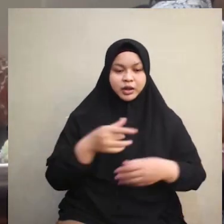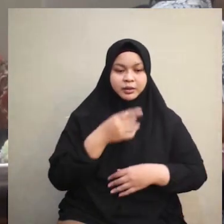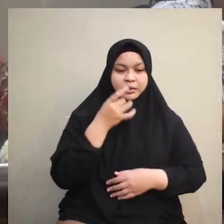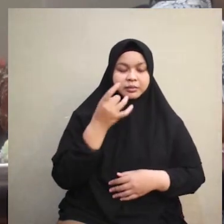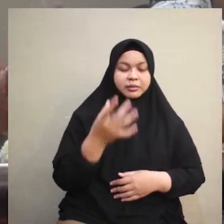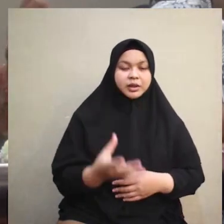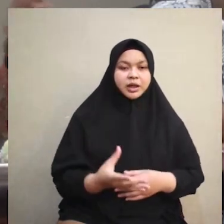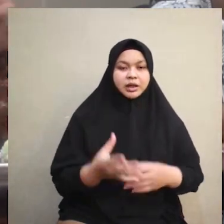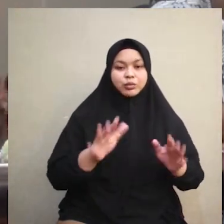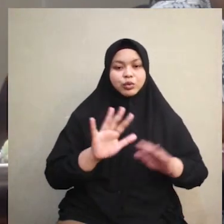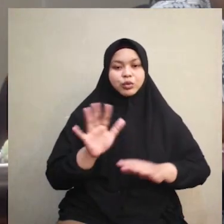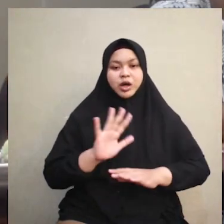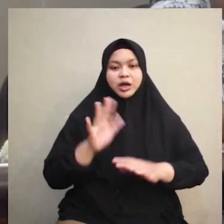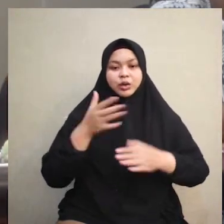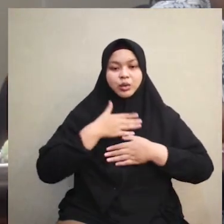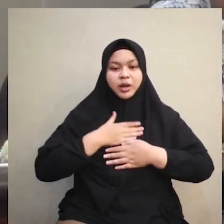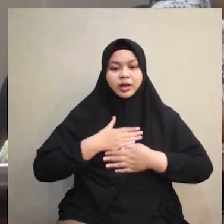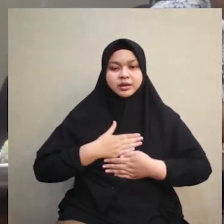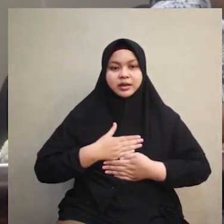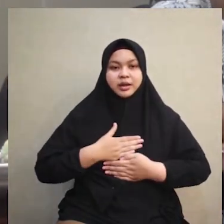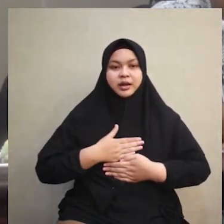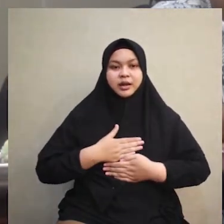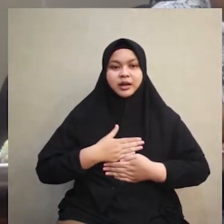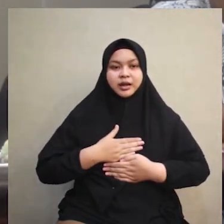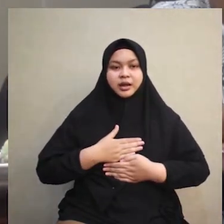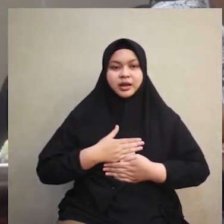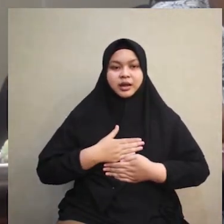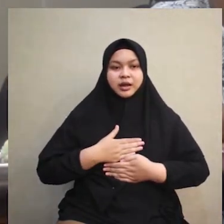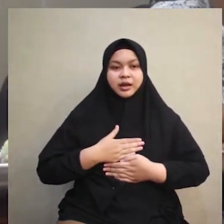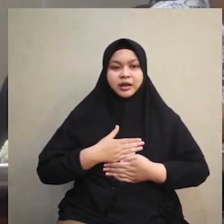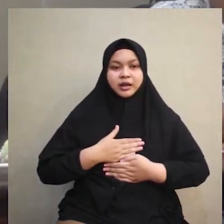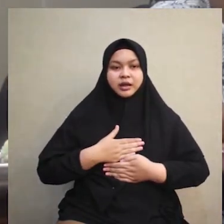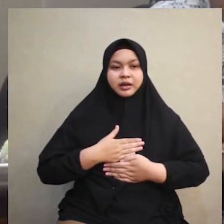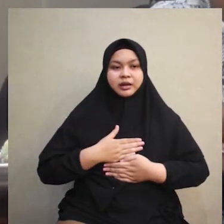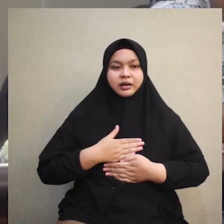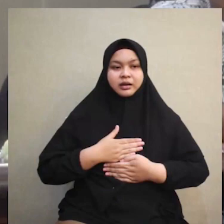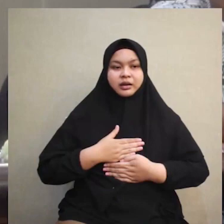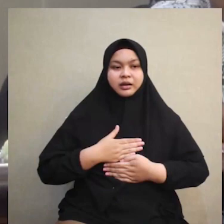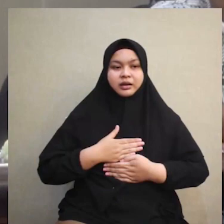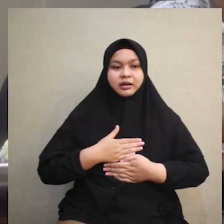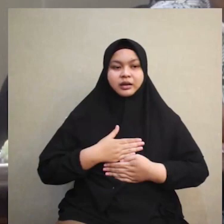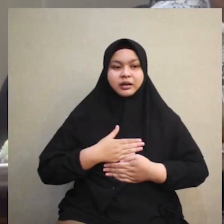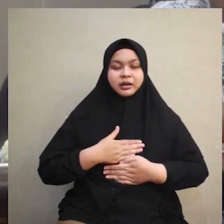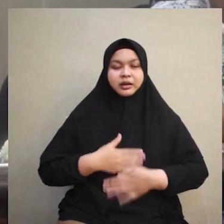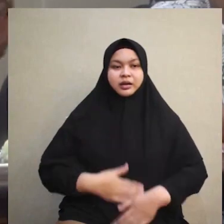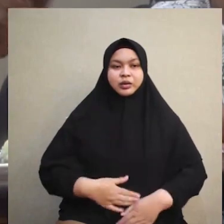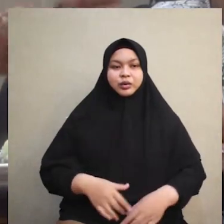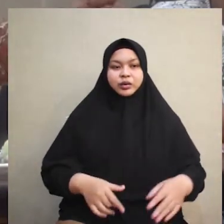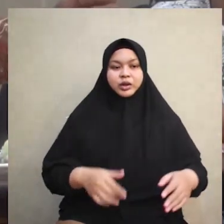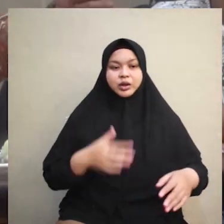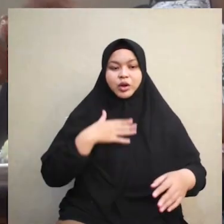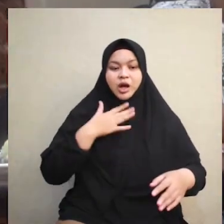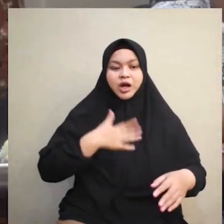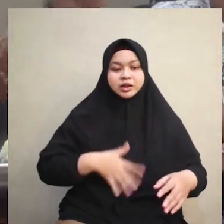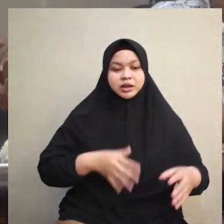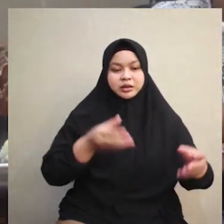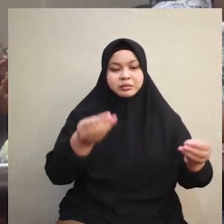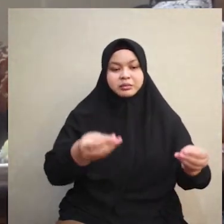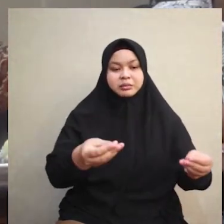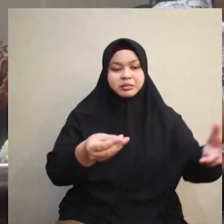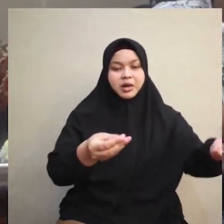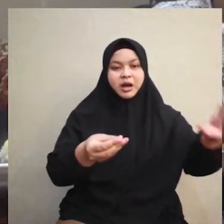ke pembeli itu bukan belas kasihan itu bukan Ya udah karena kasihan nama elu gitu ya gua kasih